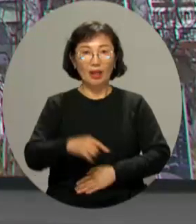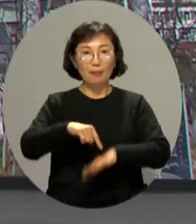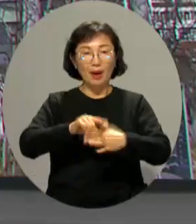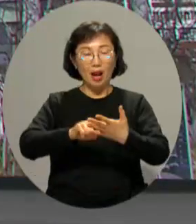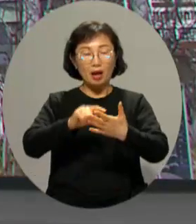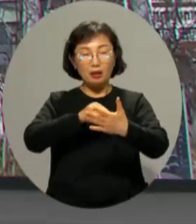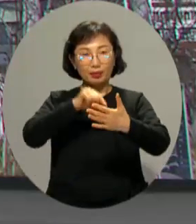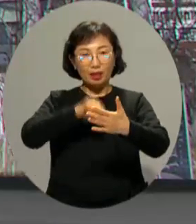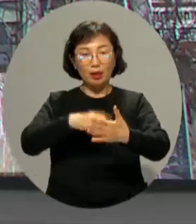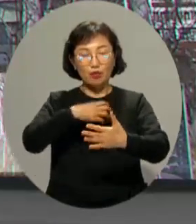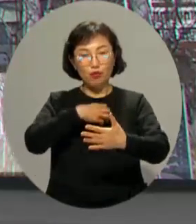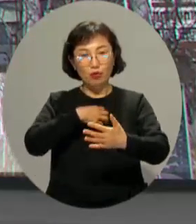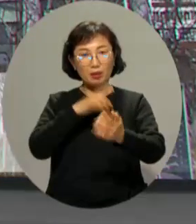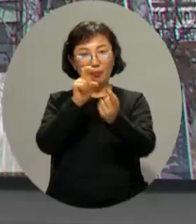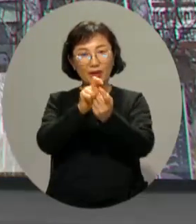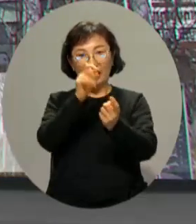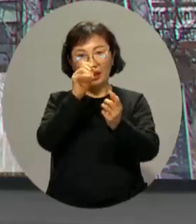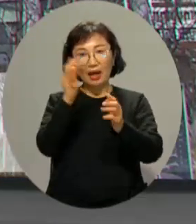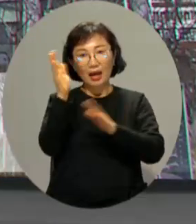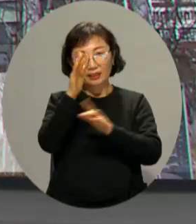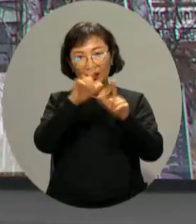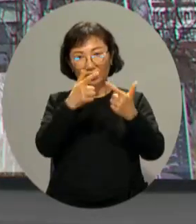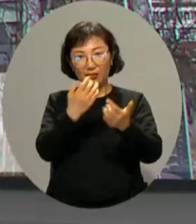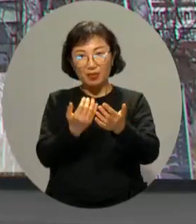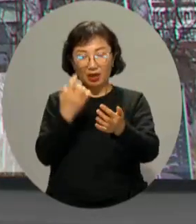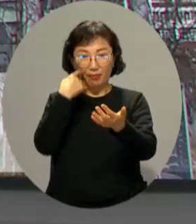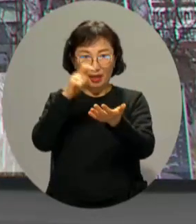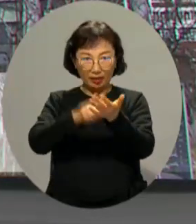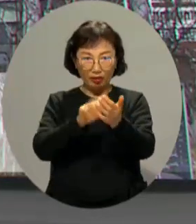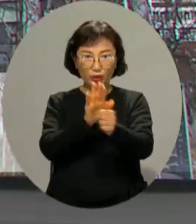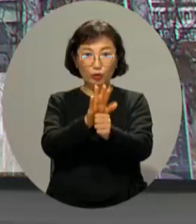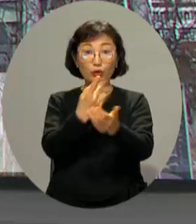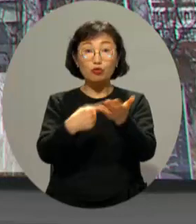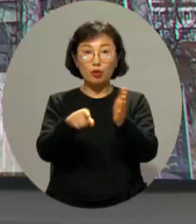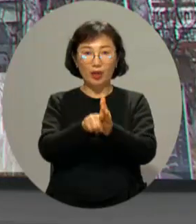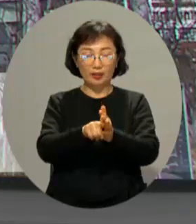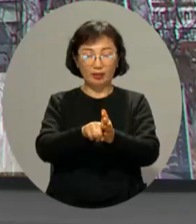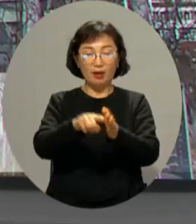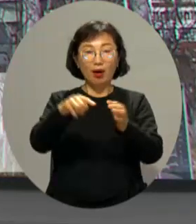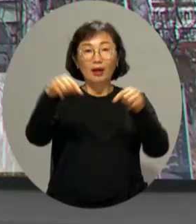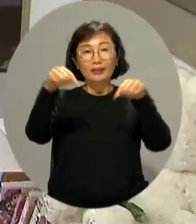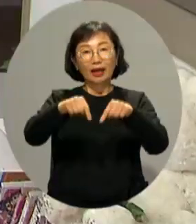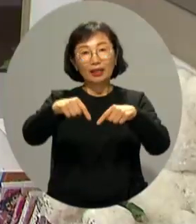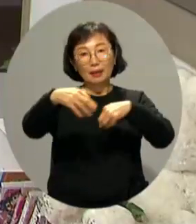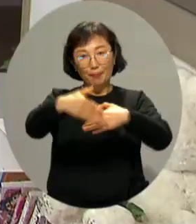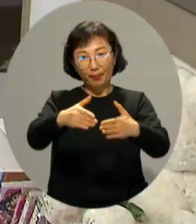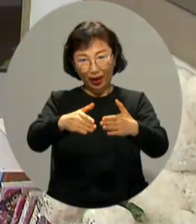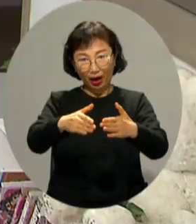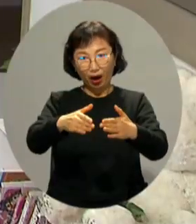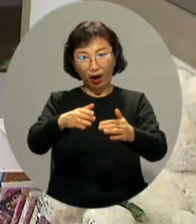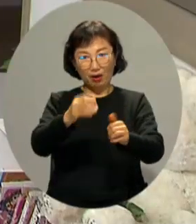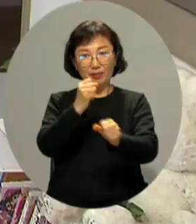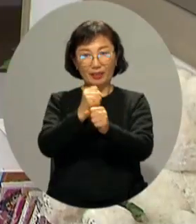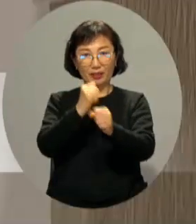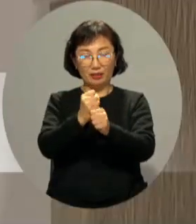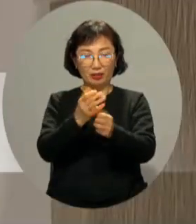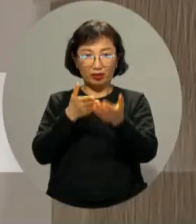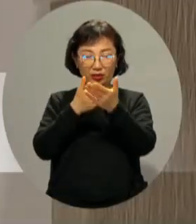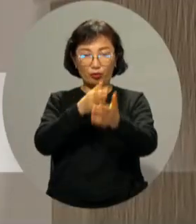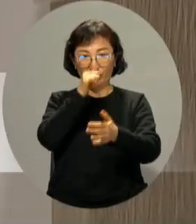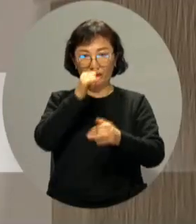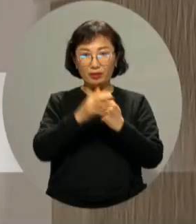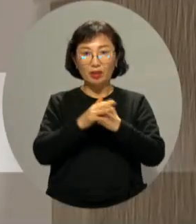심리적으로 위기에 처한 학생을 조기에 발견하고 지원하기 위해 학교 상담실 구축 사업이 추진됩니다